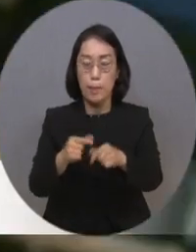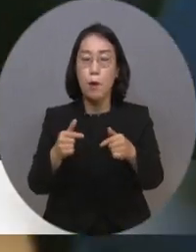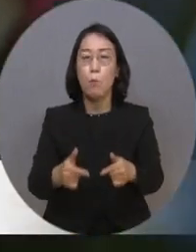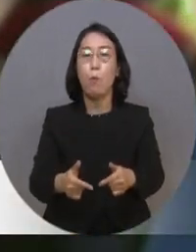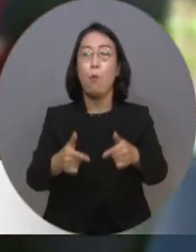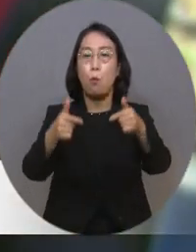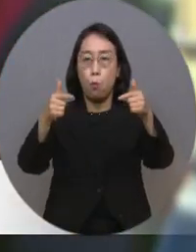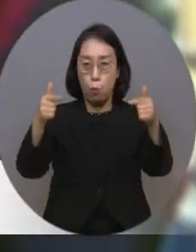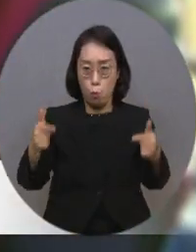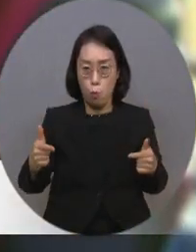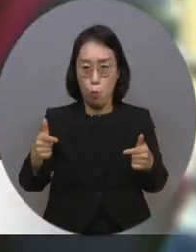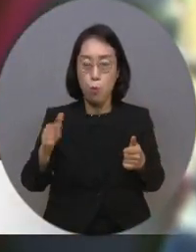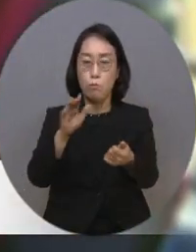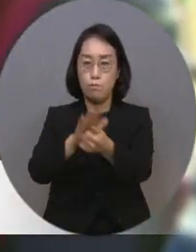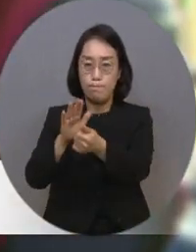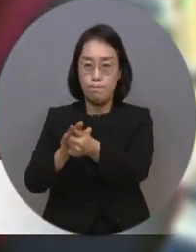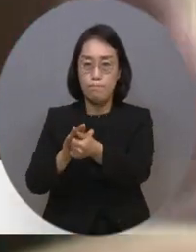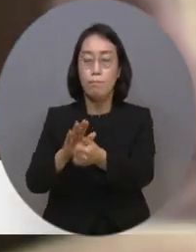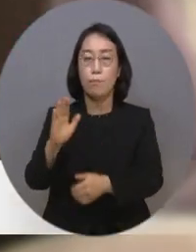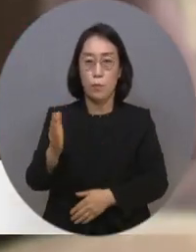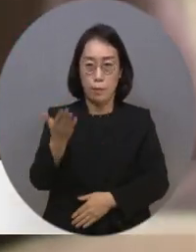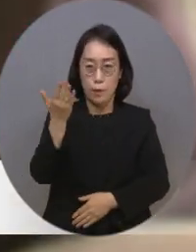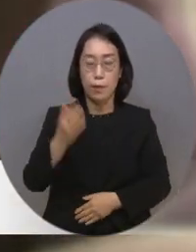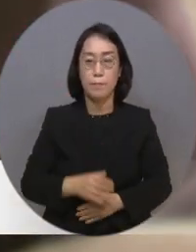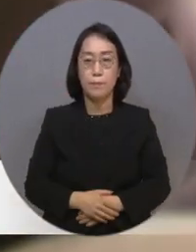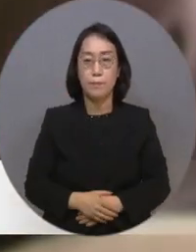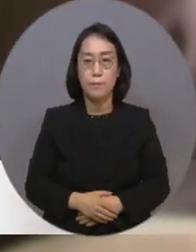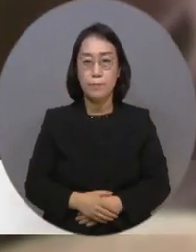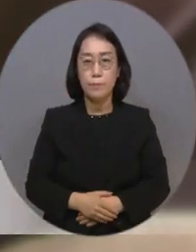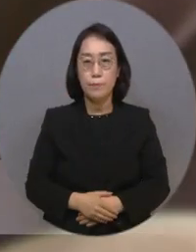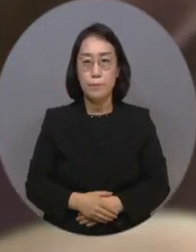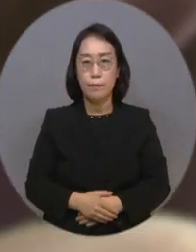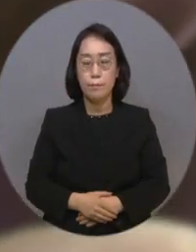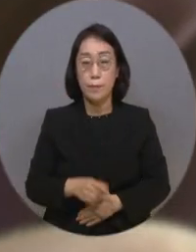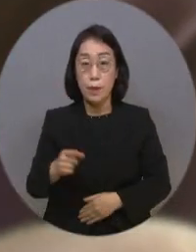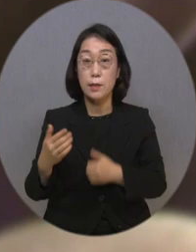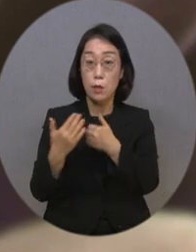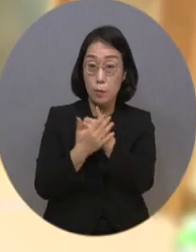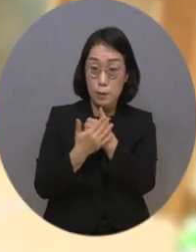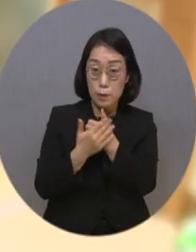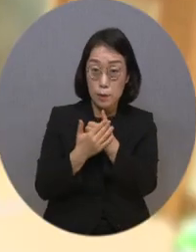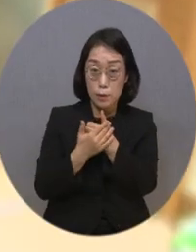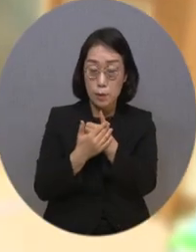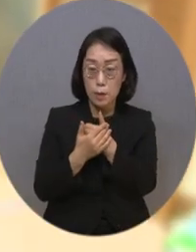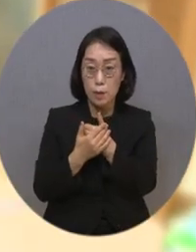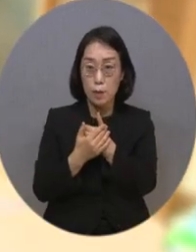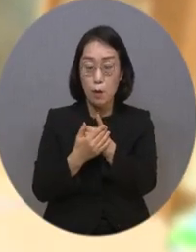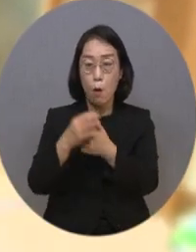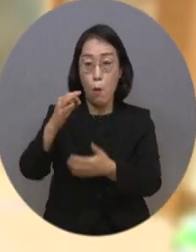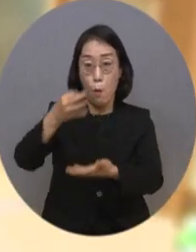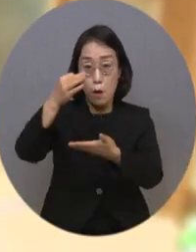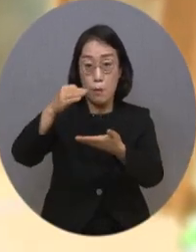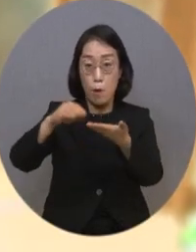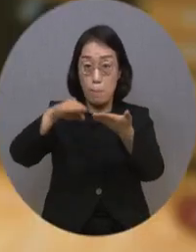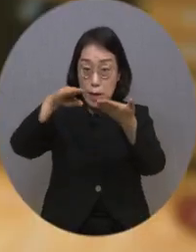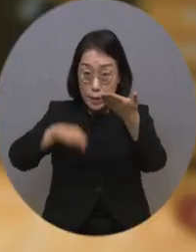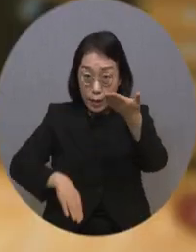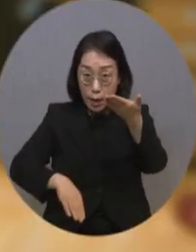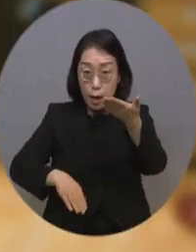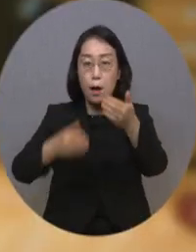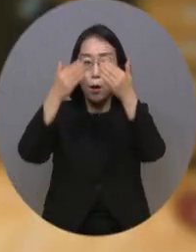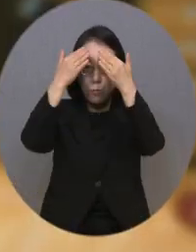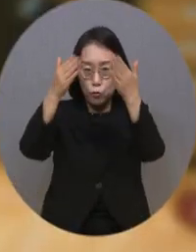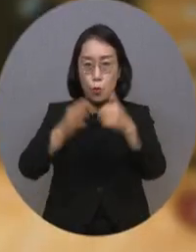연간 960시간의 돌봄 시간을 확대해 지원합니다 해당 서비스는 일정 소득기준을 충족할 경우 무료로